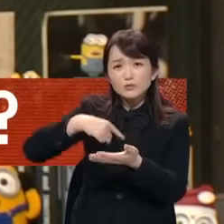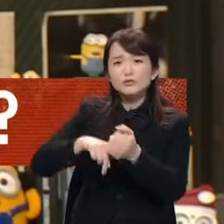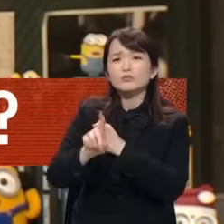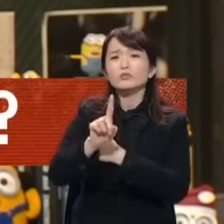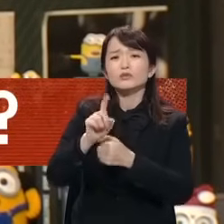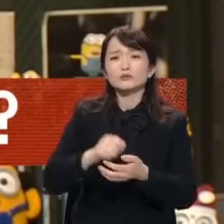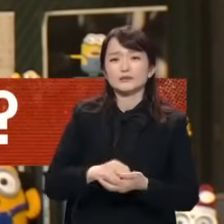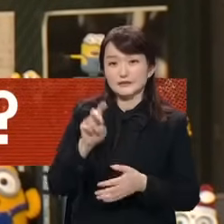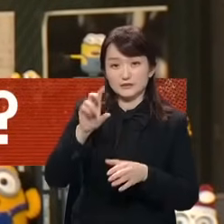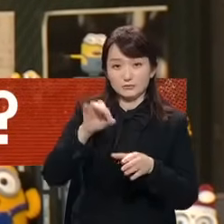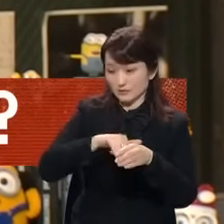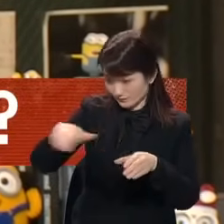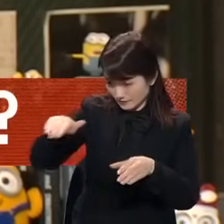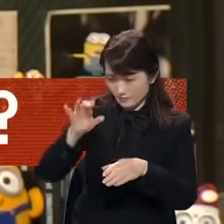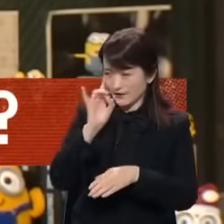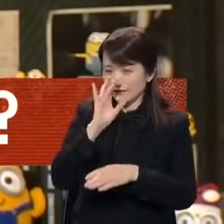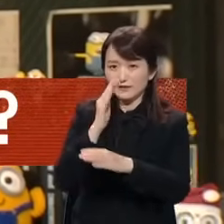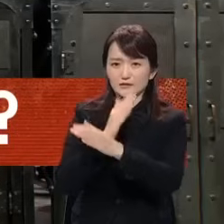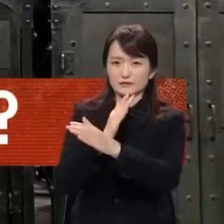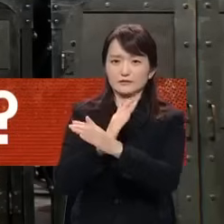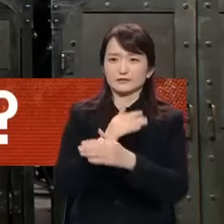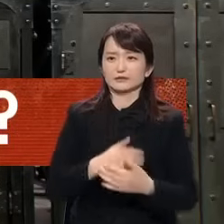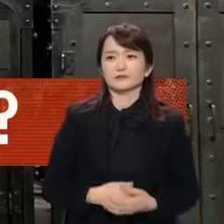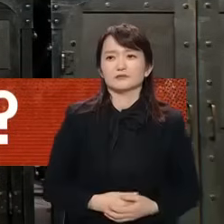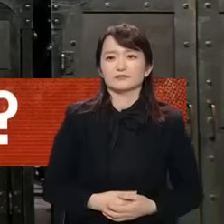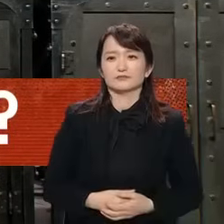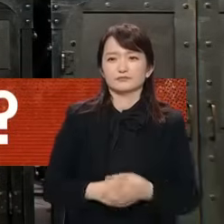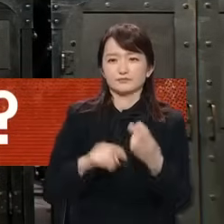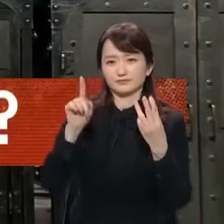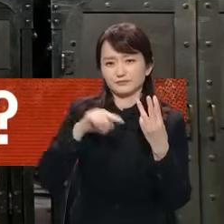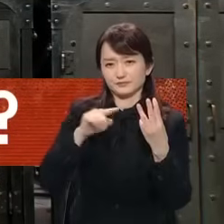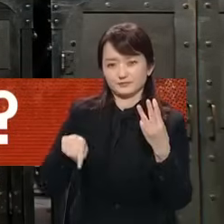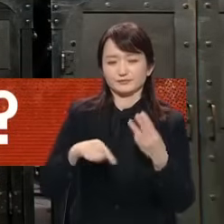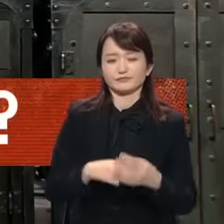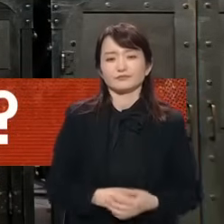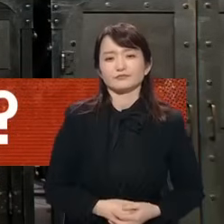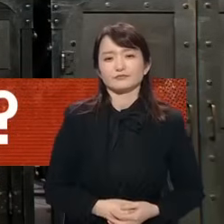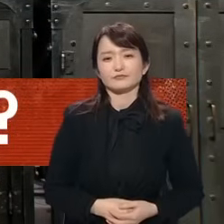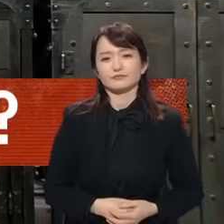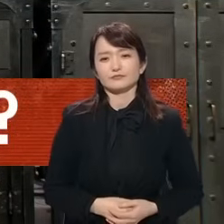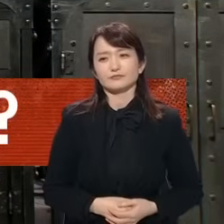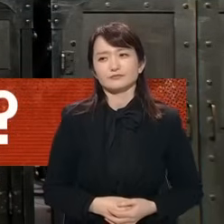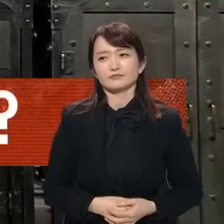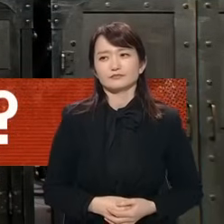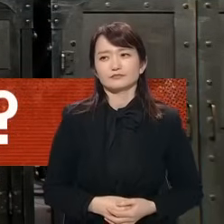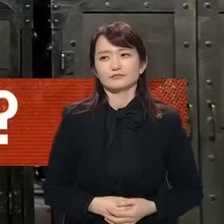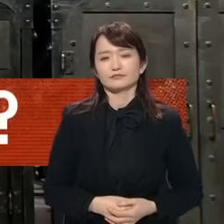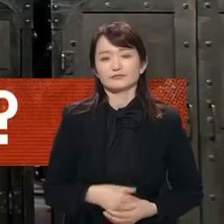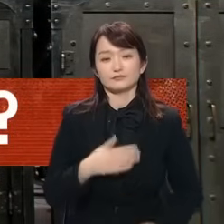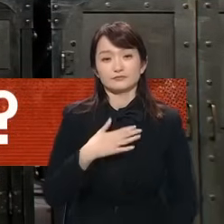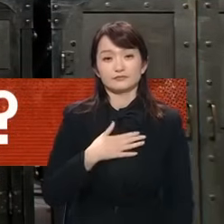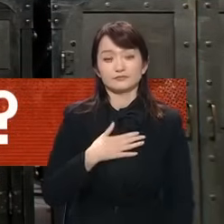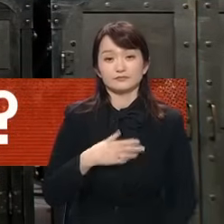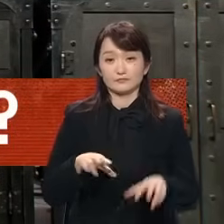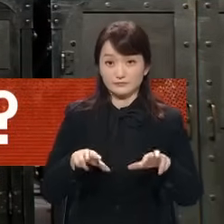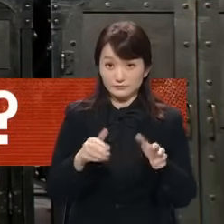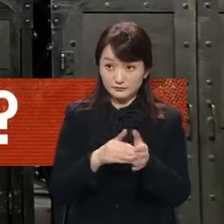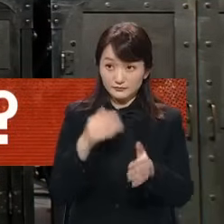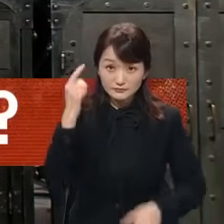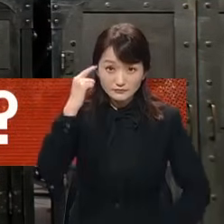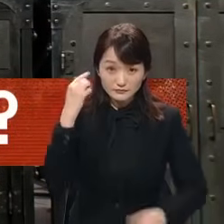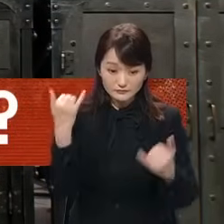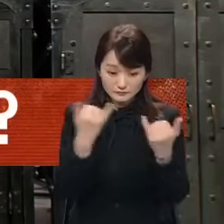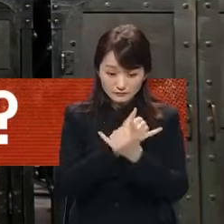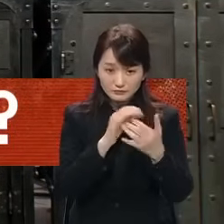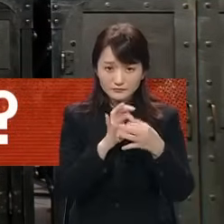무슨 이시면 안 돼 송금 안 돼 X 자 일단 교수님부터 갈게요 일단 저는 지금까지들은 그 친척 관계